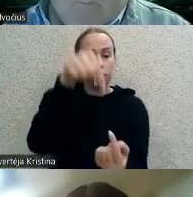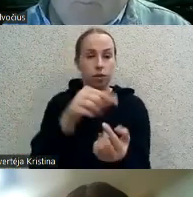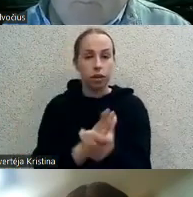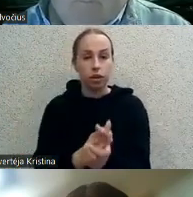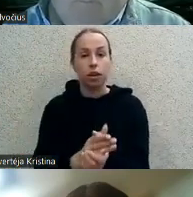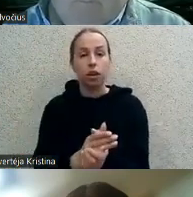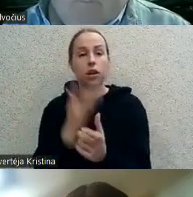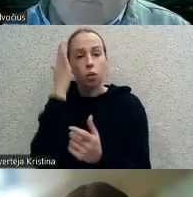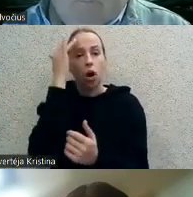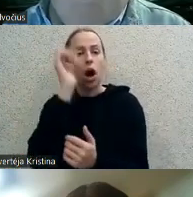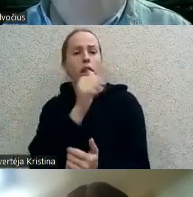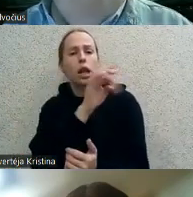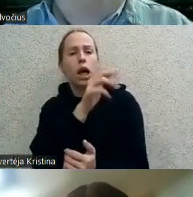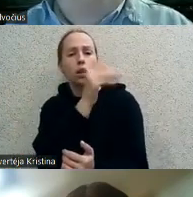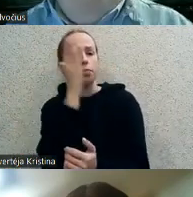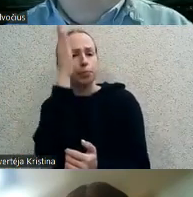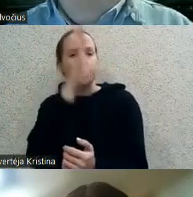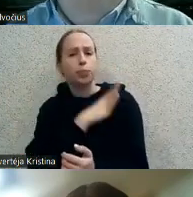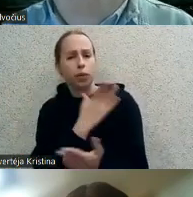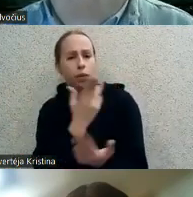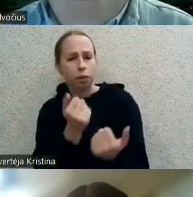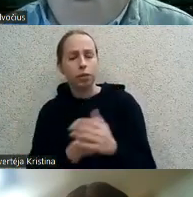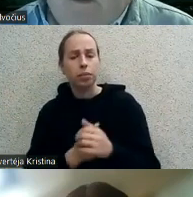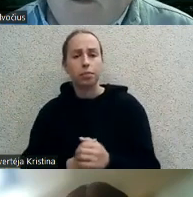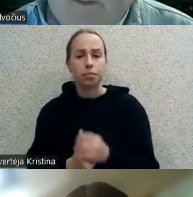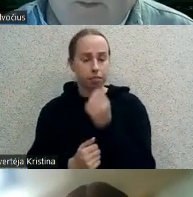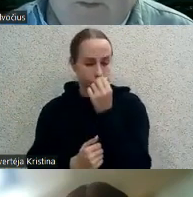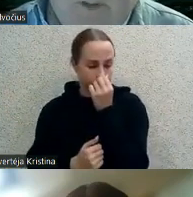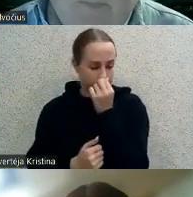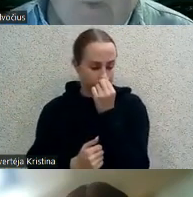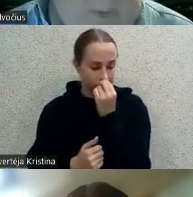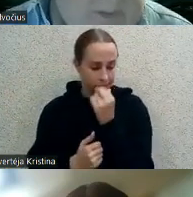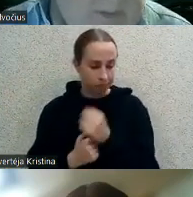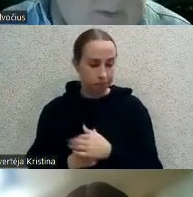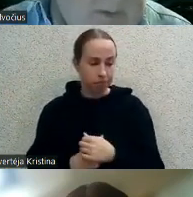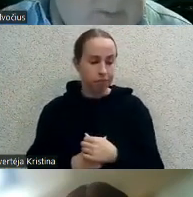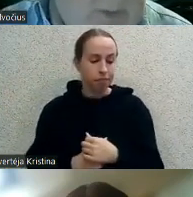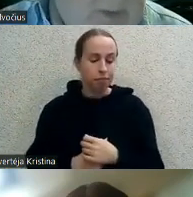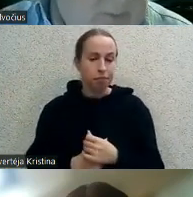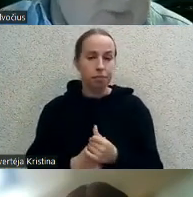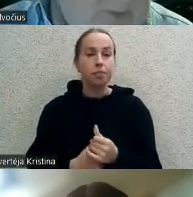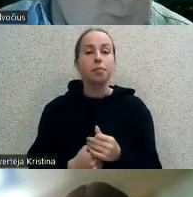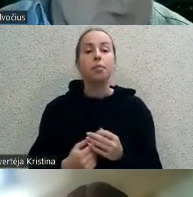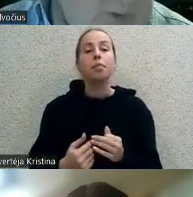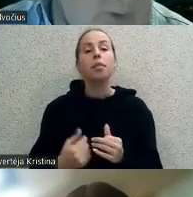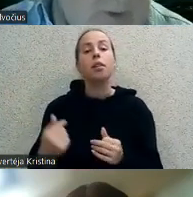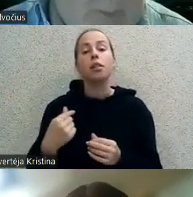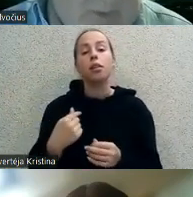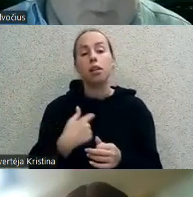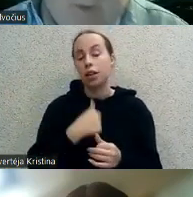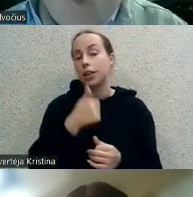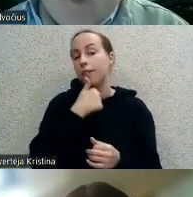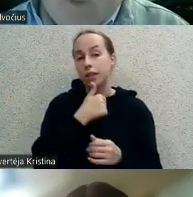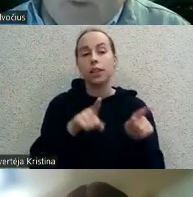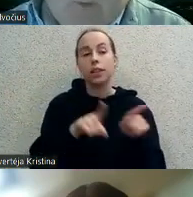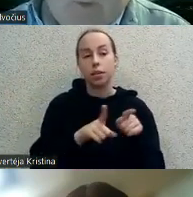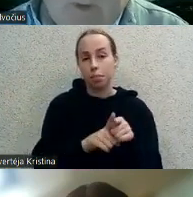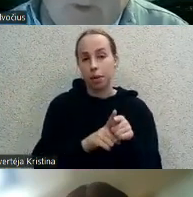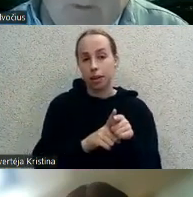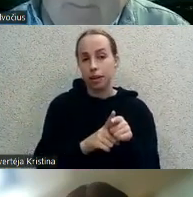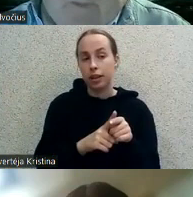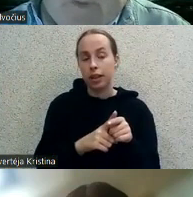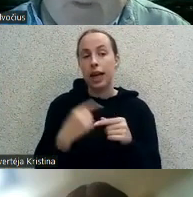Antanas kėlė ranką. Ne, Antanas. Aš kaip visuomet bandau ir truputį kritiškai pažiūrėti tuos